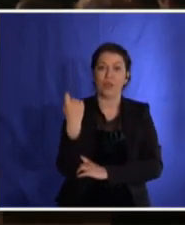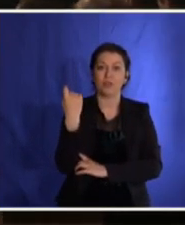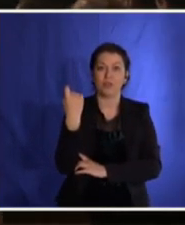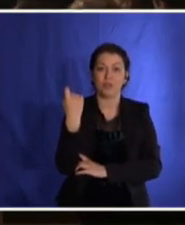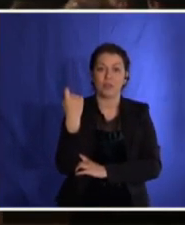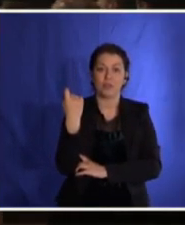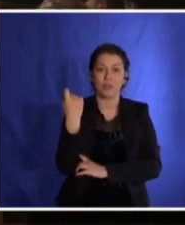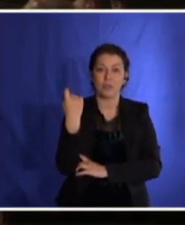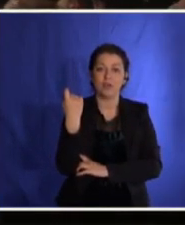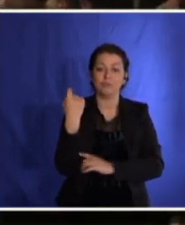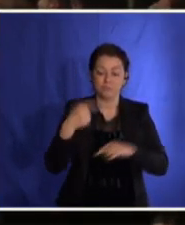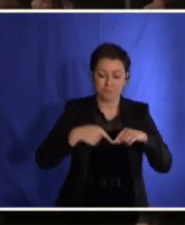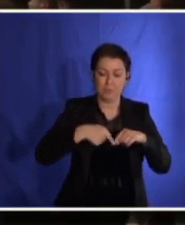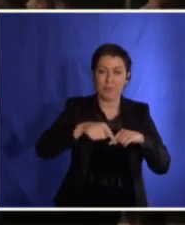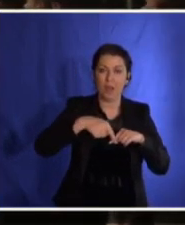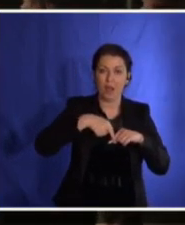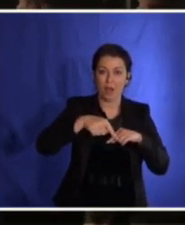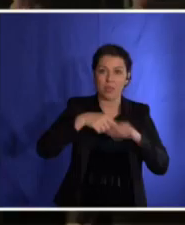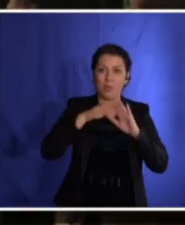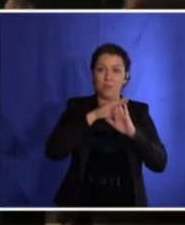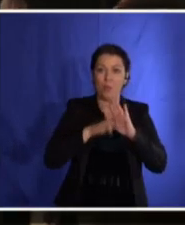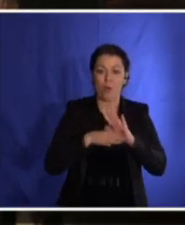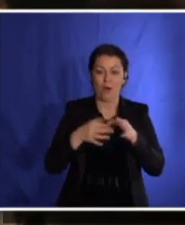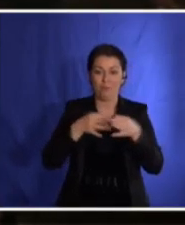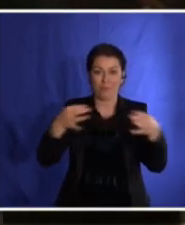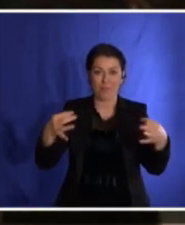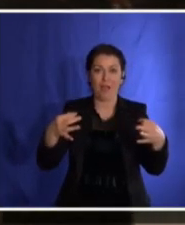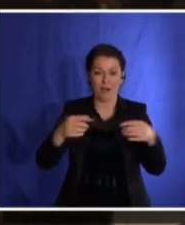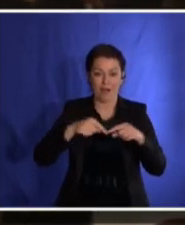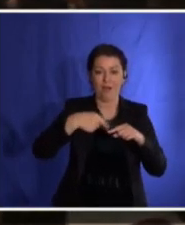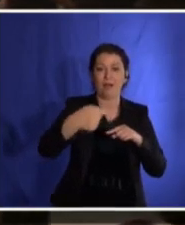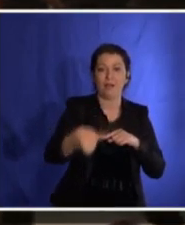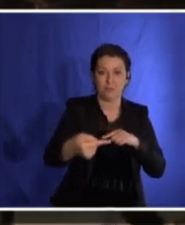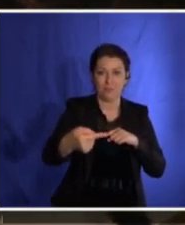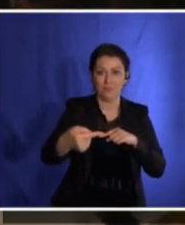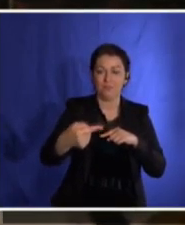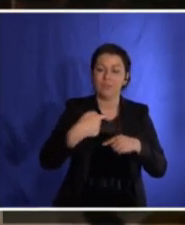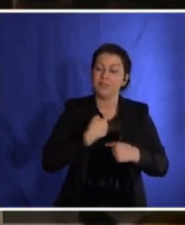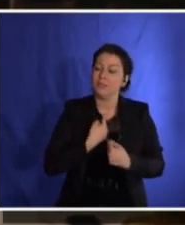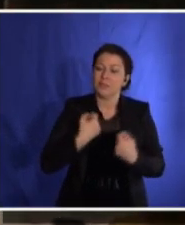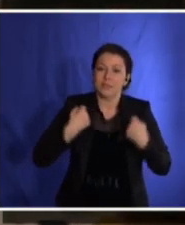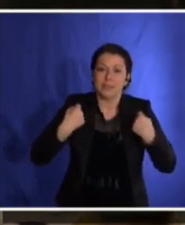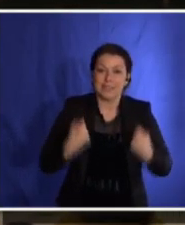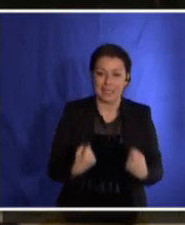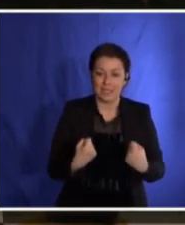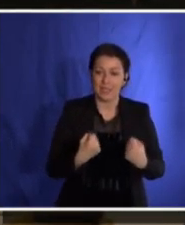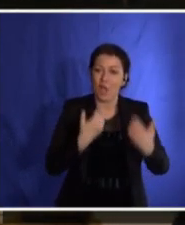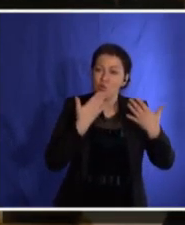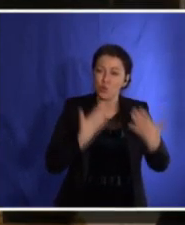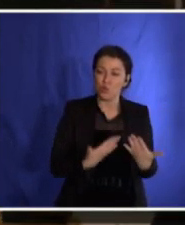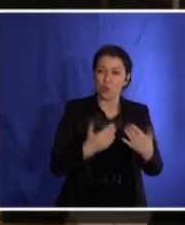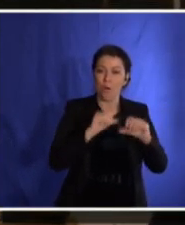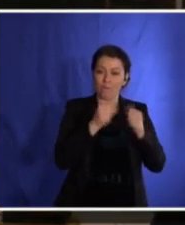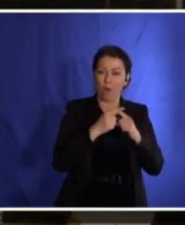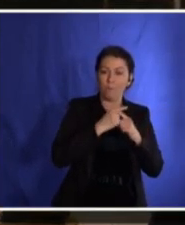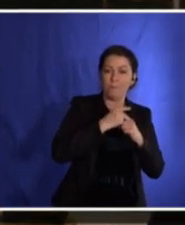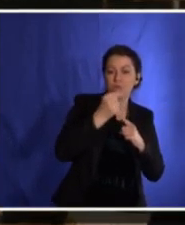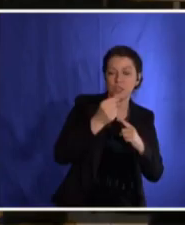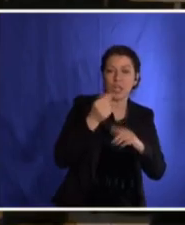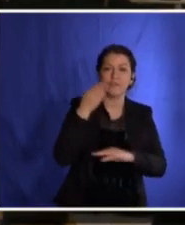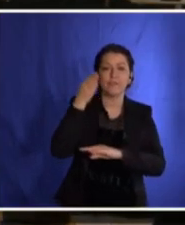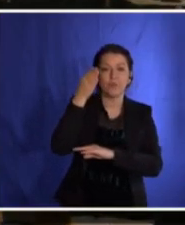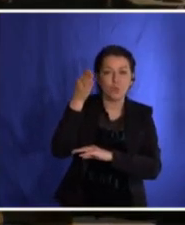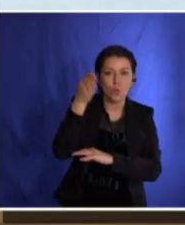Schon bald folgt der Programmtag. Und ich bin fest davon überzeugt, dass wir mit diesem Stil auch in Zukunft